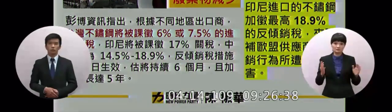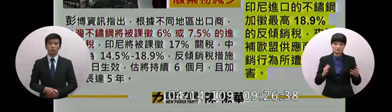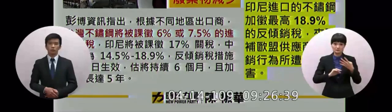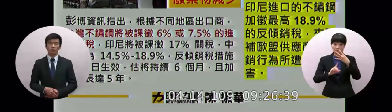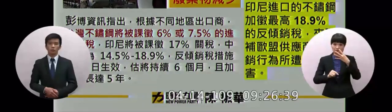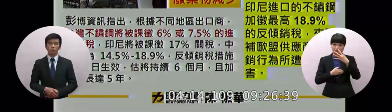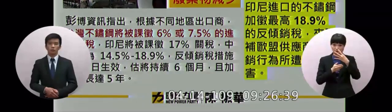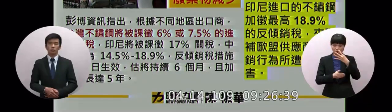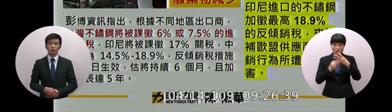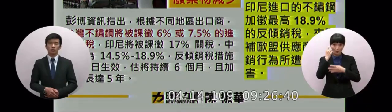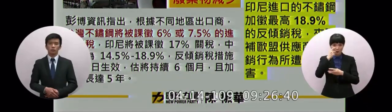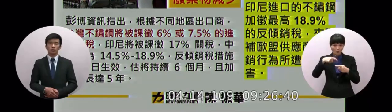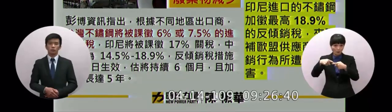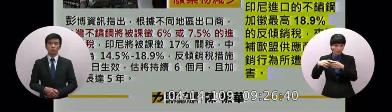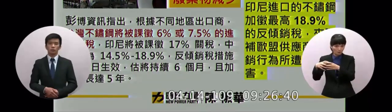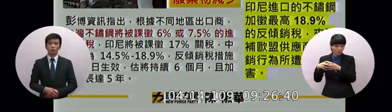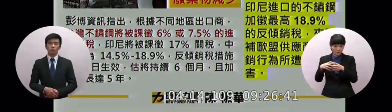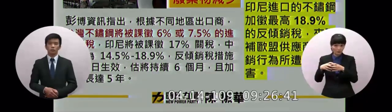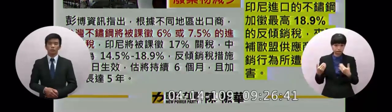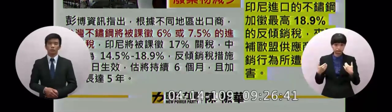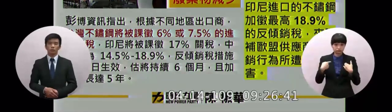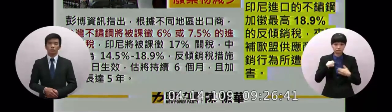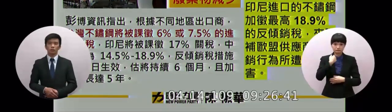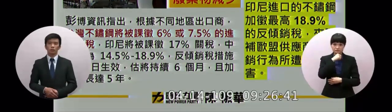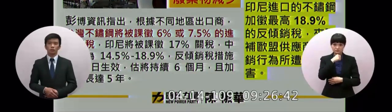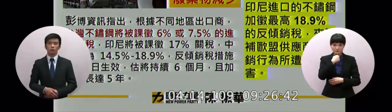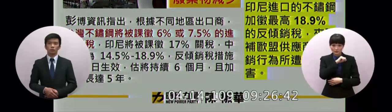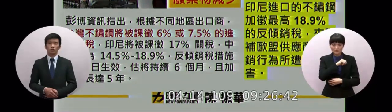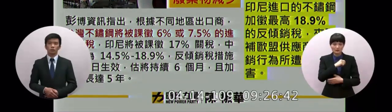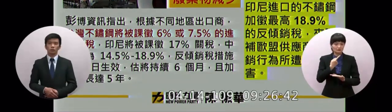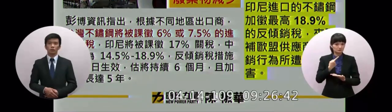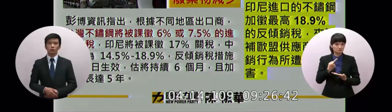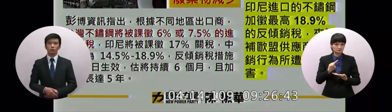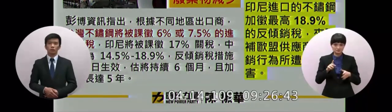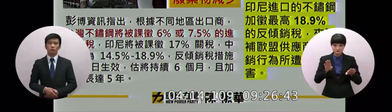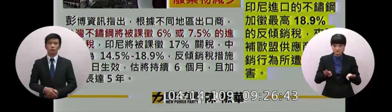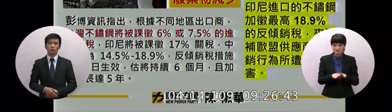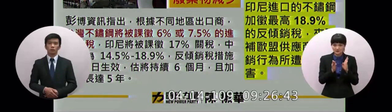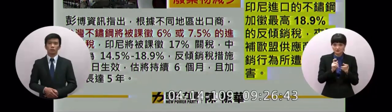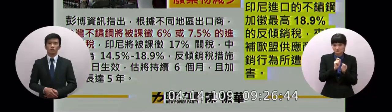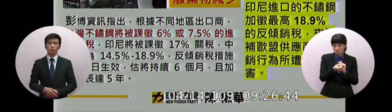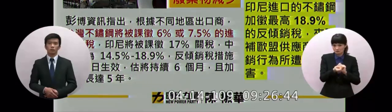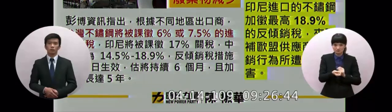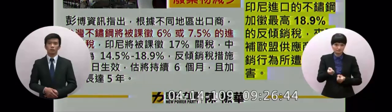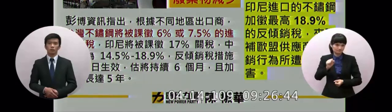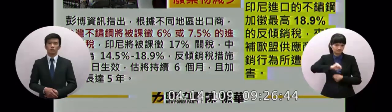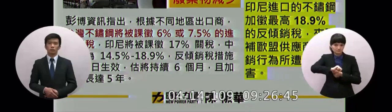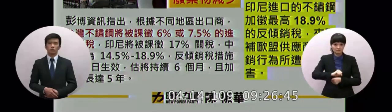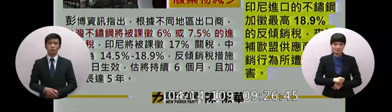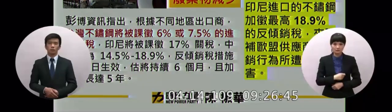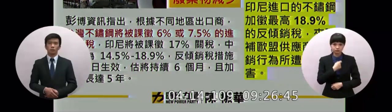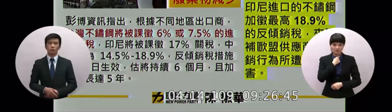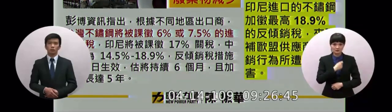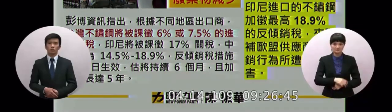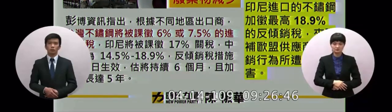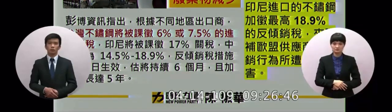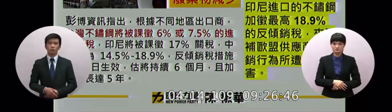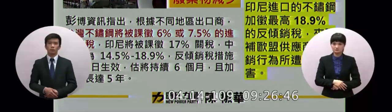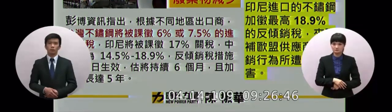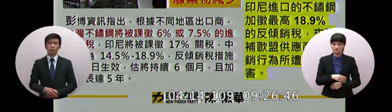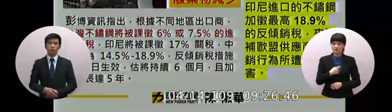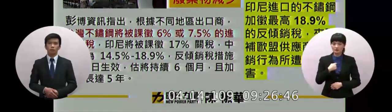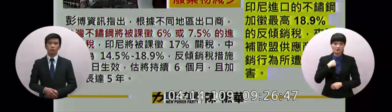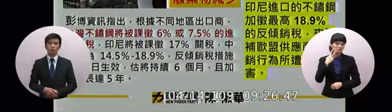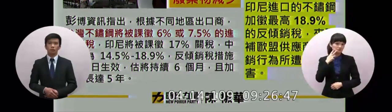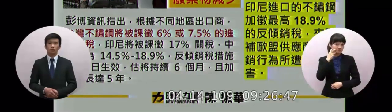税了，也就是我们发展这个经济，我们制造这些低价的钢